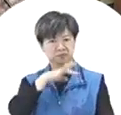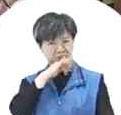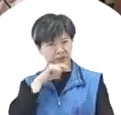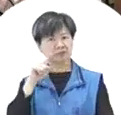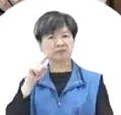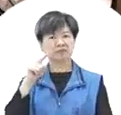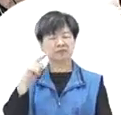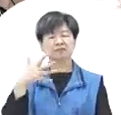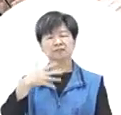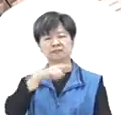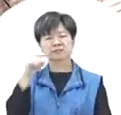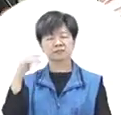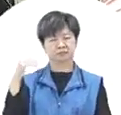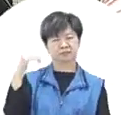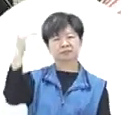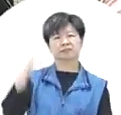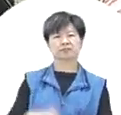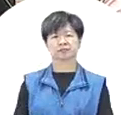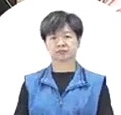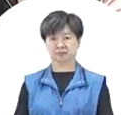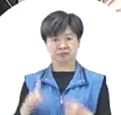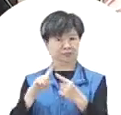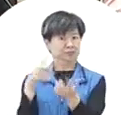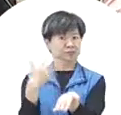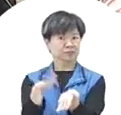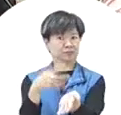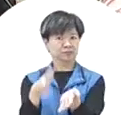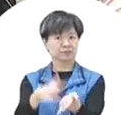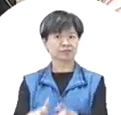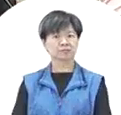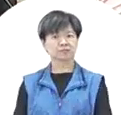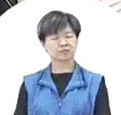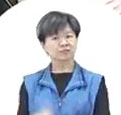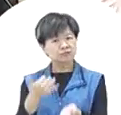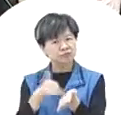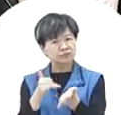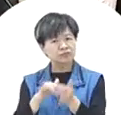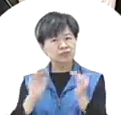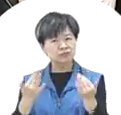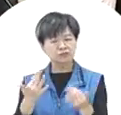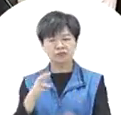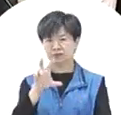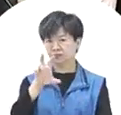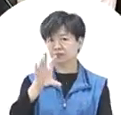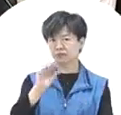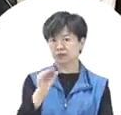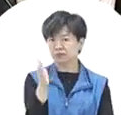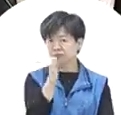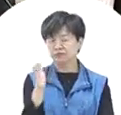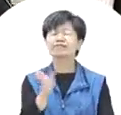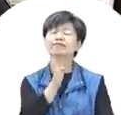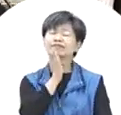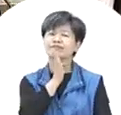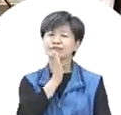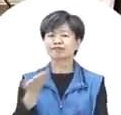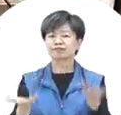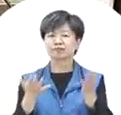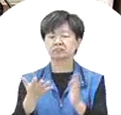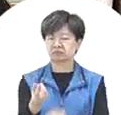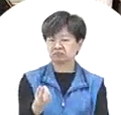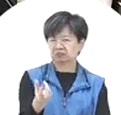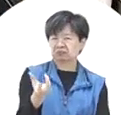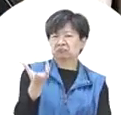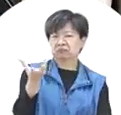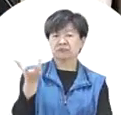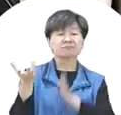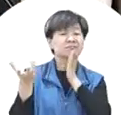新北市65岁但以上的熟龄朋友呢，就大概占了快70万人口， 差不多。 相当多， 越来越多，